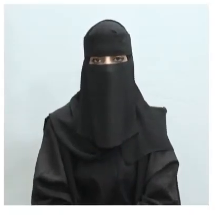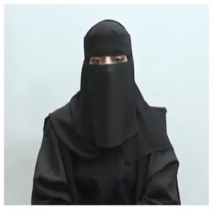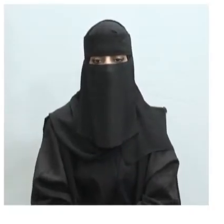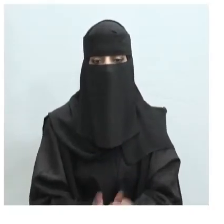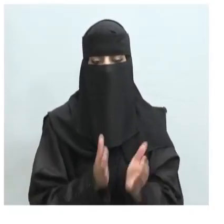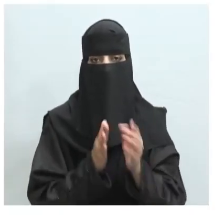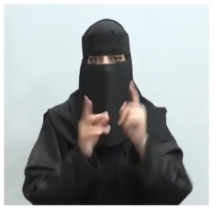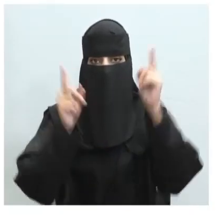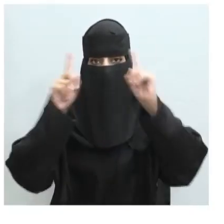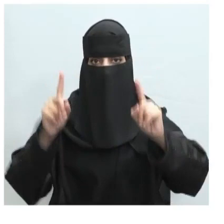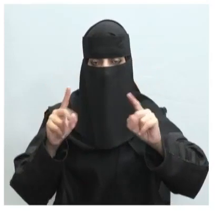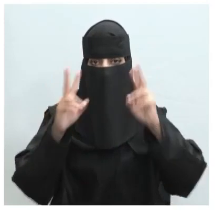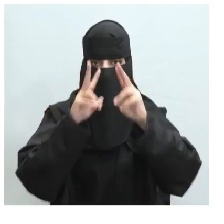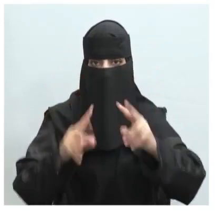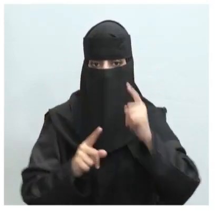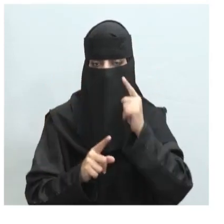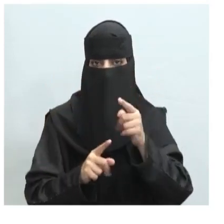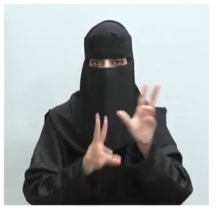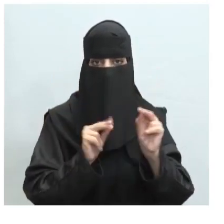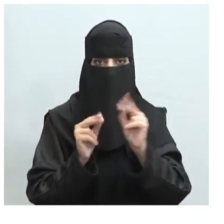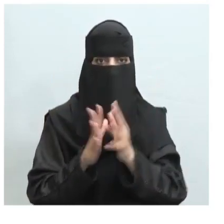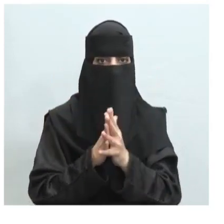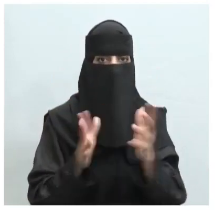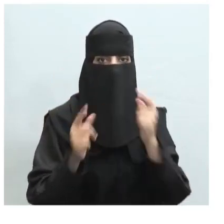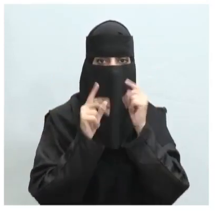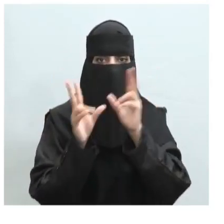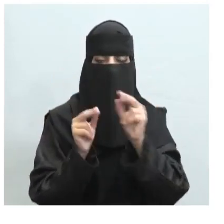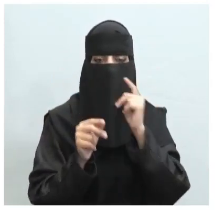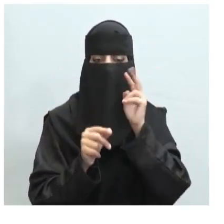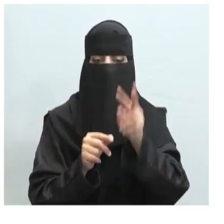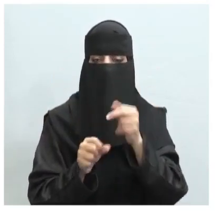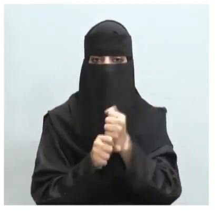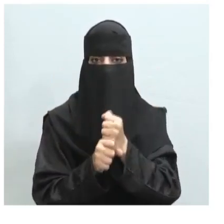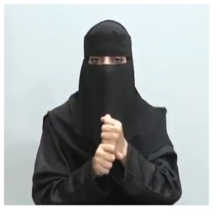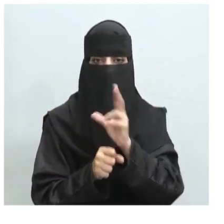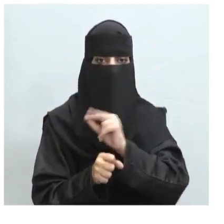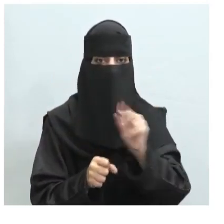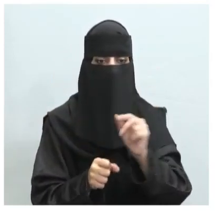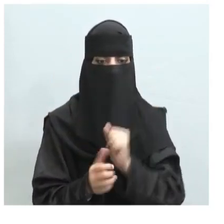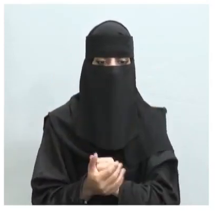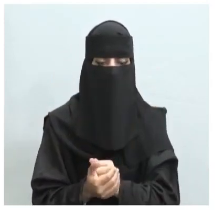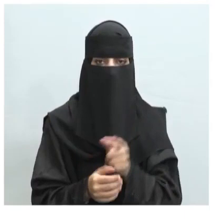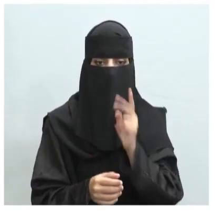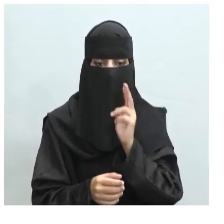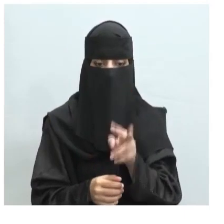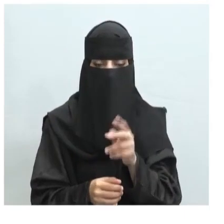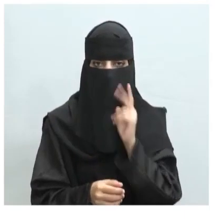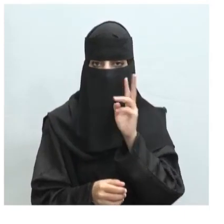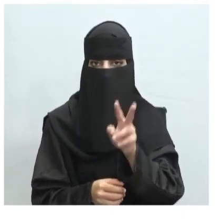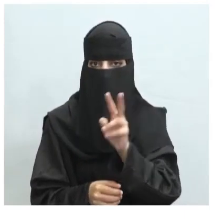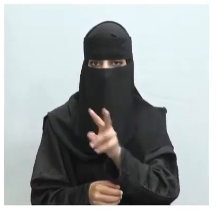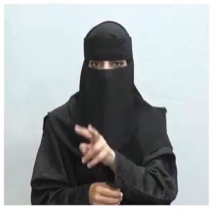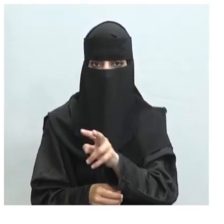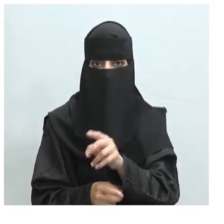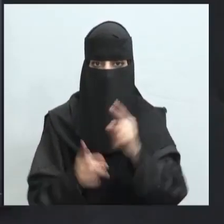البرق عزيزي الطالب وعزيزي الطالبه مثال كبير لهذه العمليه اذ اننا شاهدنا